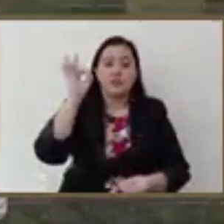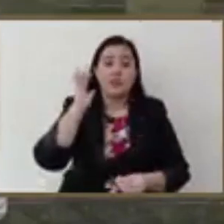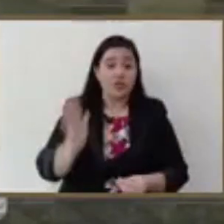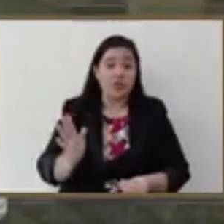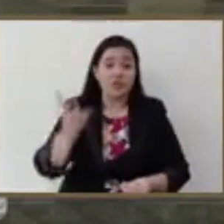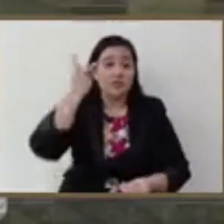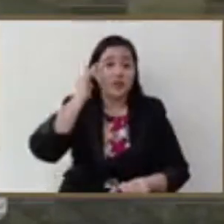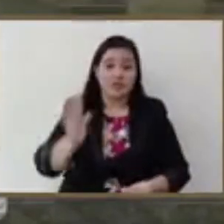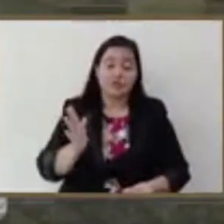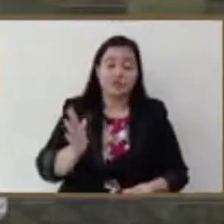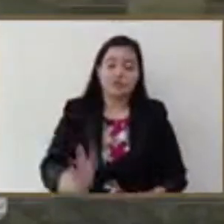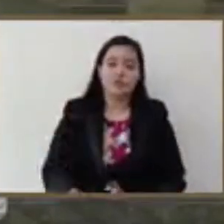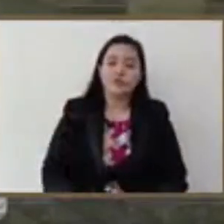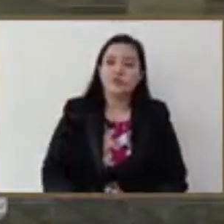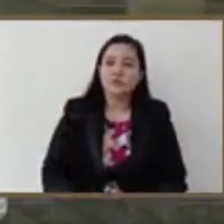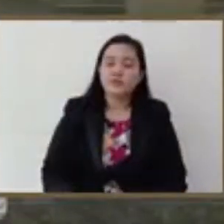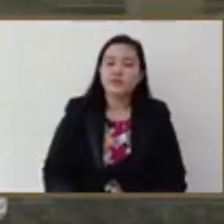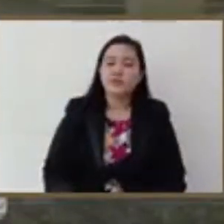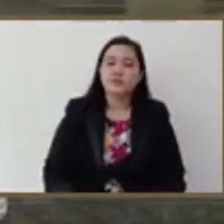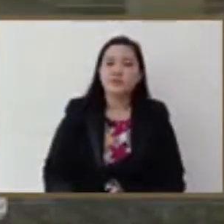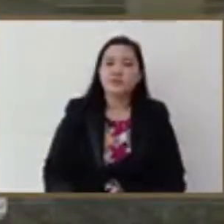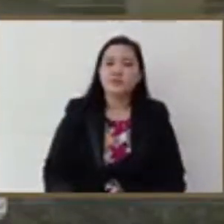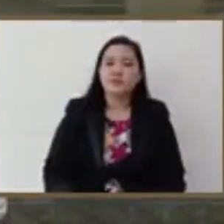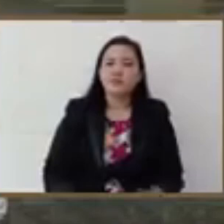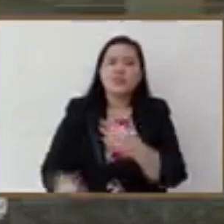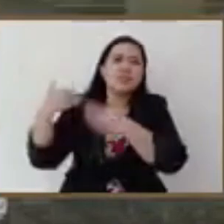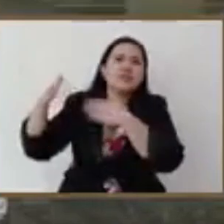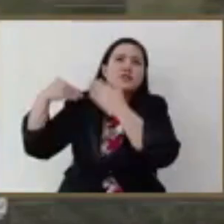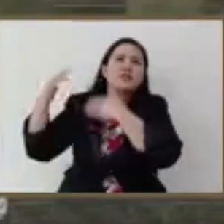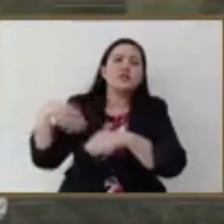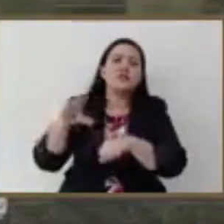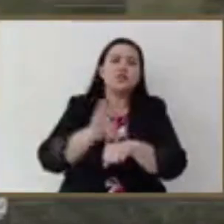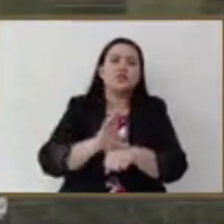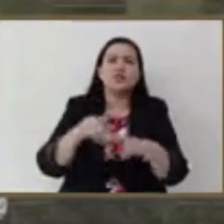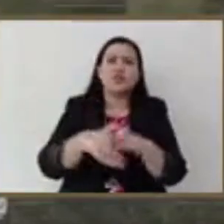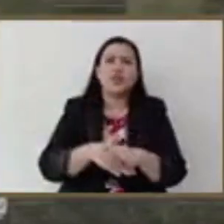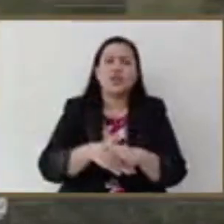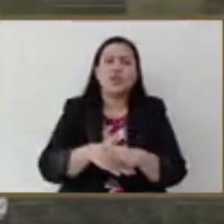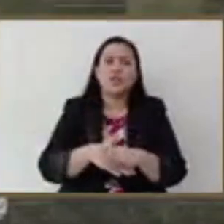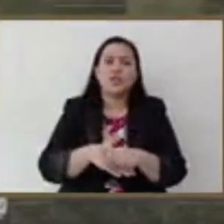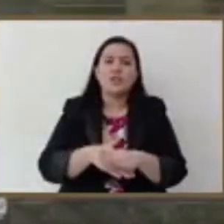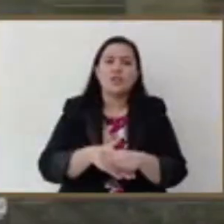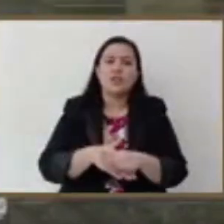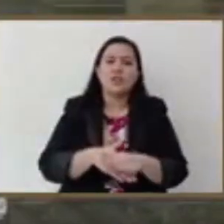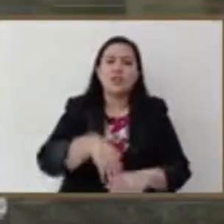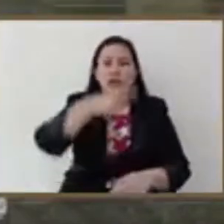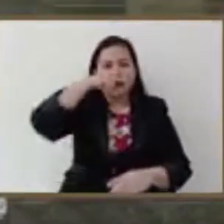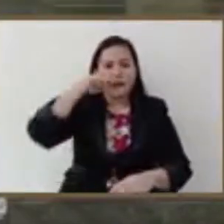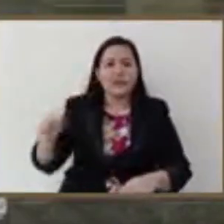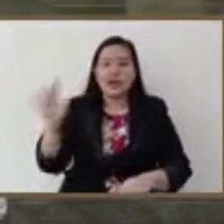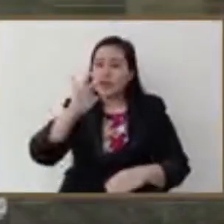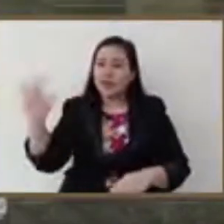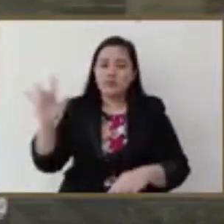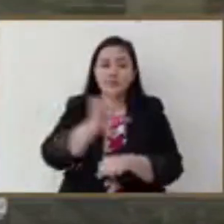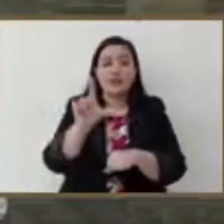we call it the church in the wilderness, you see? But that's not the church in the New Testament. Everyone must understand that. Marami hong